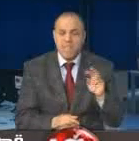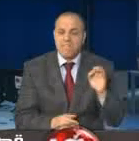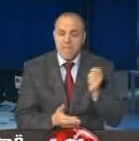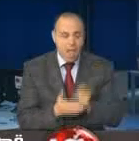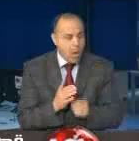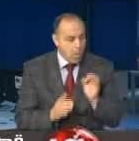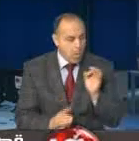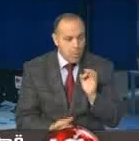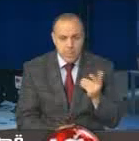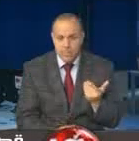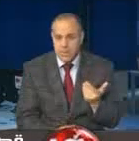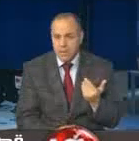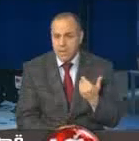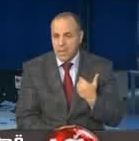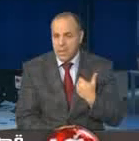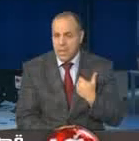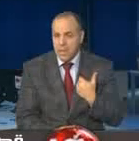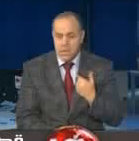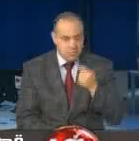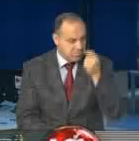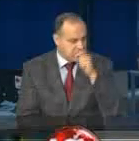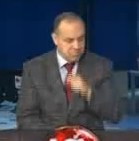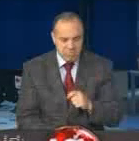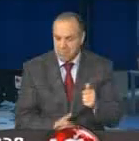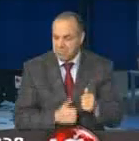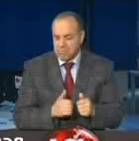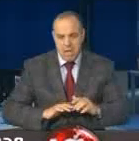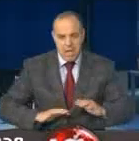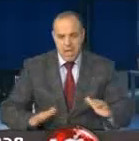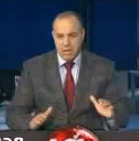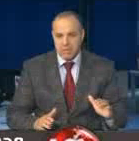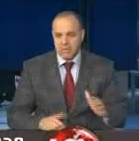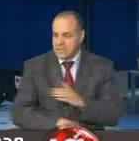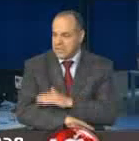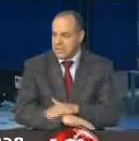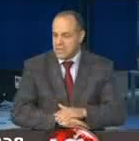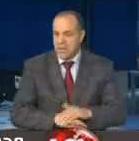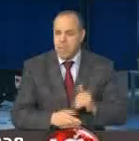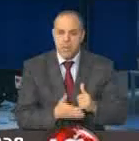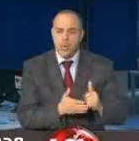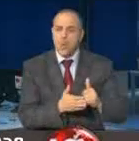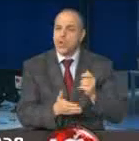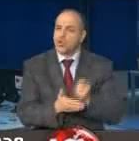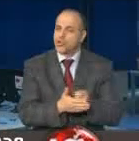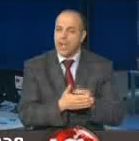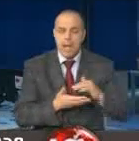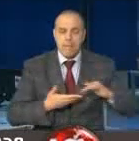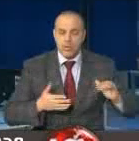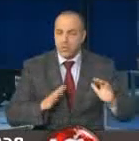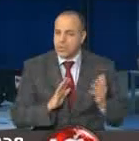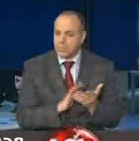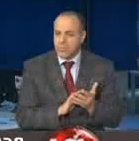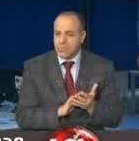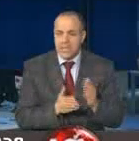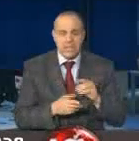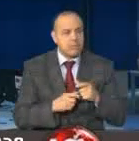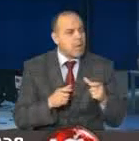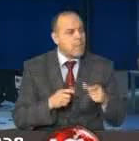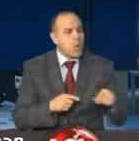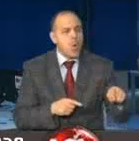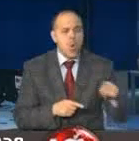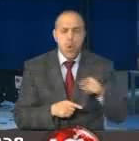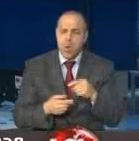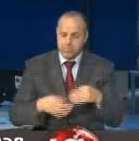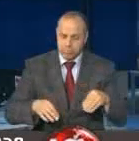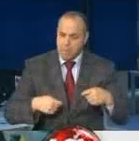شيء سوي كبير قلنا روحنا احنا مجبرين ما عادش نجموا ننافسوا كنا نزودوا في صناعيين في خساره الليل في صناعيين اللي يخدموا القماش في صناعيين يخدموا الانواع